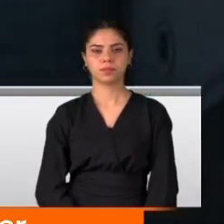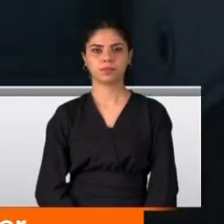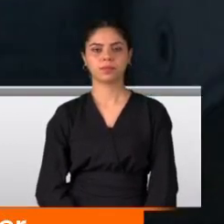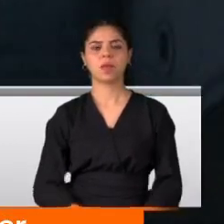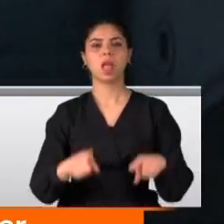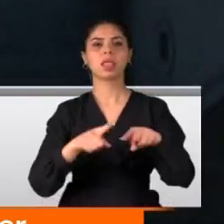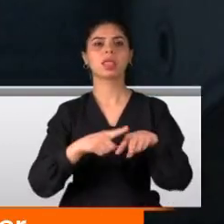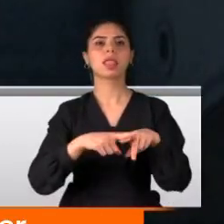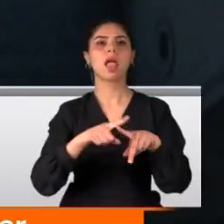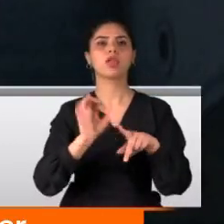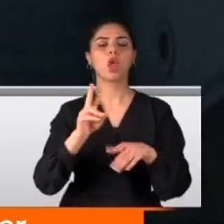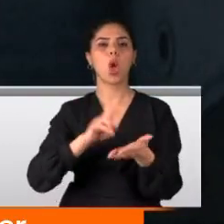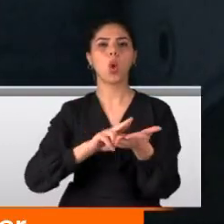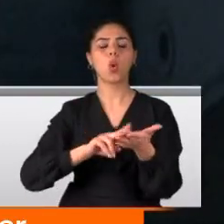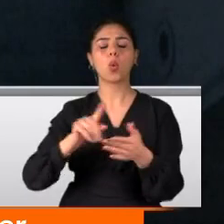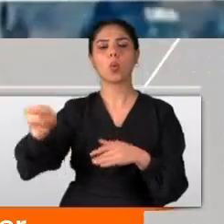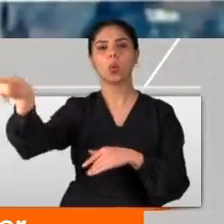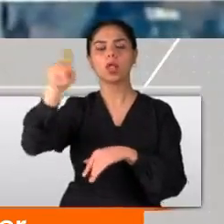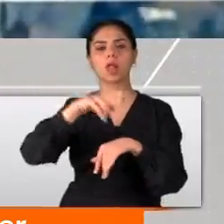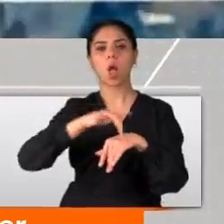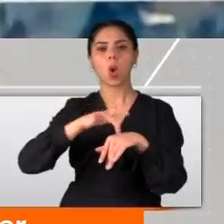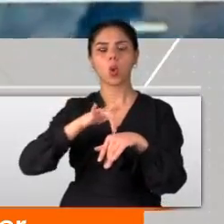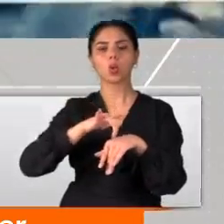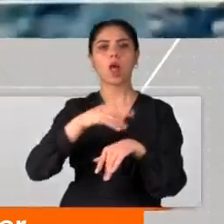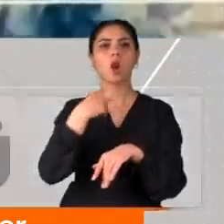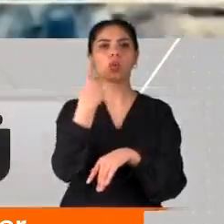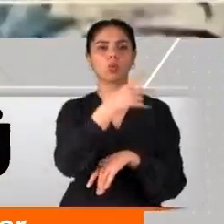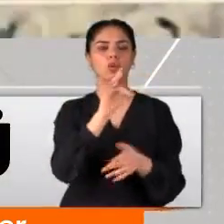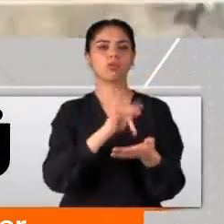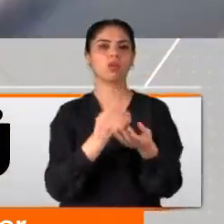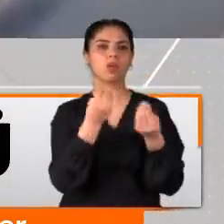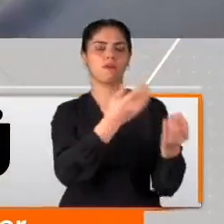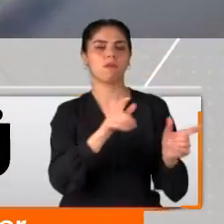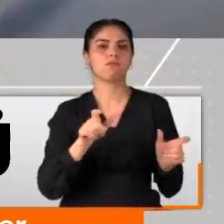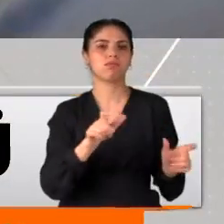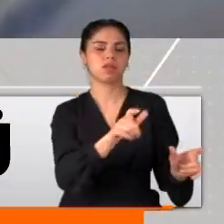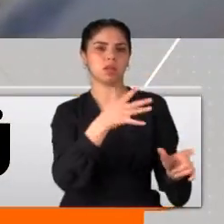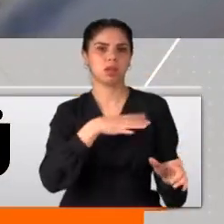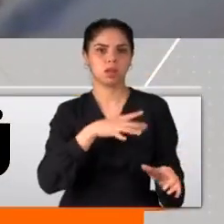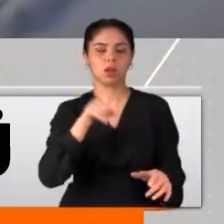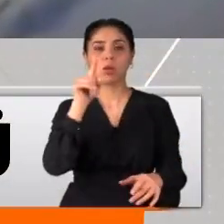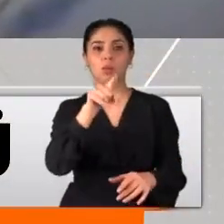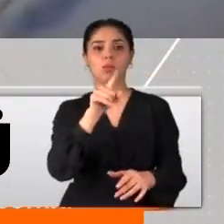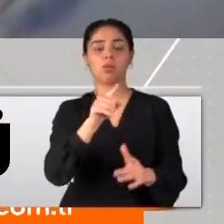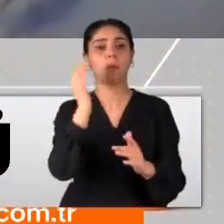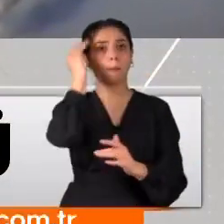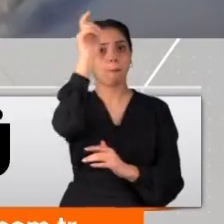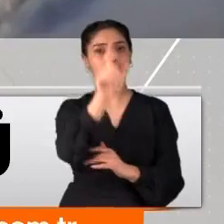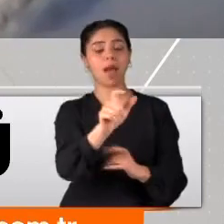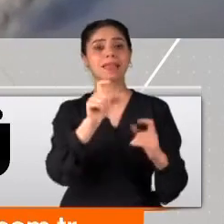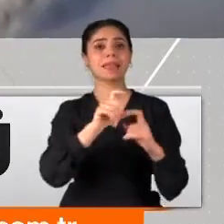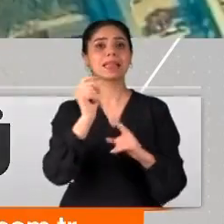NATO ülkeleri Rusya'yı yaptırımlarla köşeye sıkıştırmaya çalışıyor. Biden, Rusya'nın bu yaptırımlara siber savaşla yanıt vereceğini öne sürdü